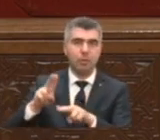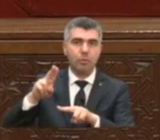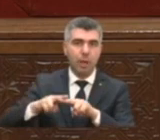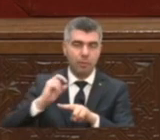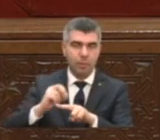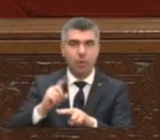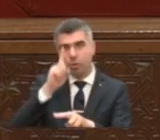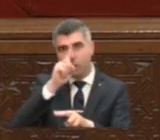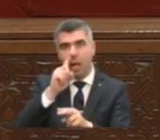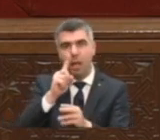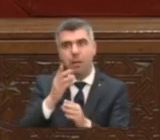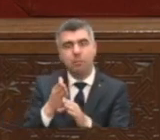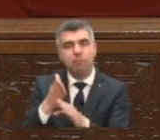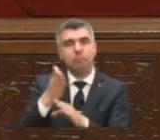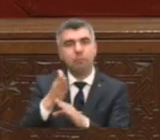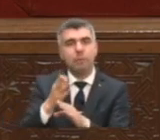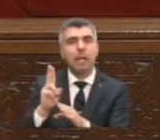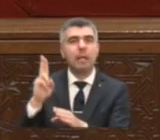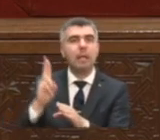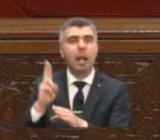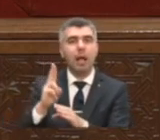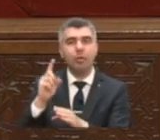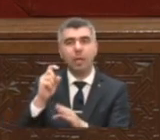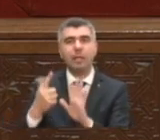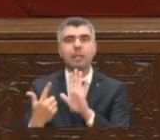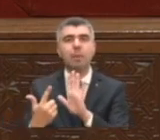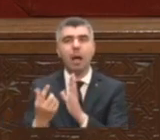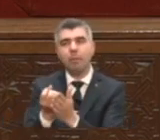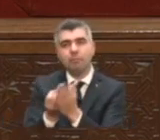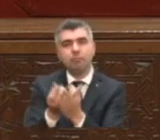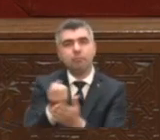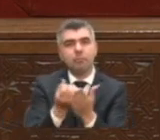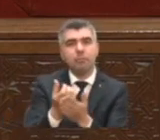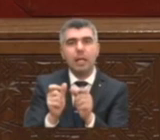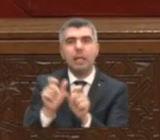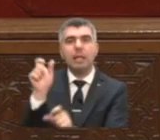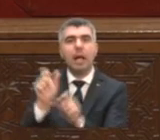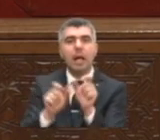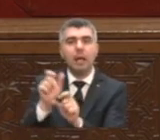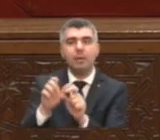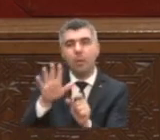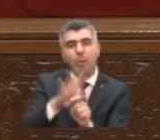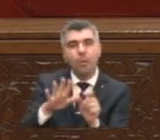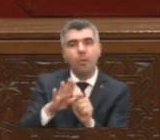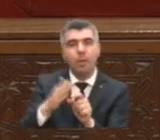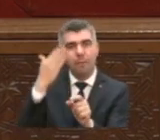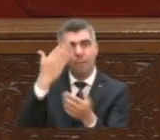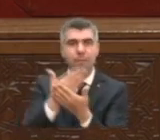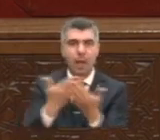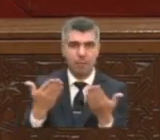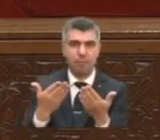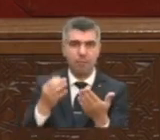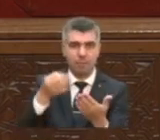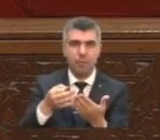تحسيسيه غادي تنطلق في شهر يوليوز، وغادي نشتغلوا مع المهنيين ومع المواطنين ومع التقنيين ديال الادارات باش يفهموا